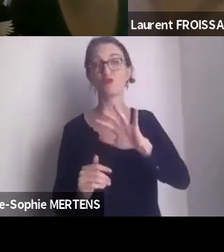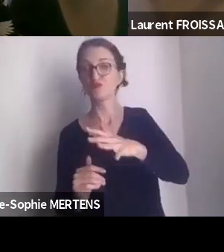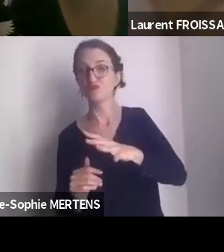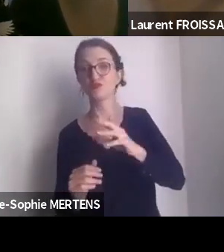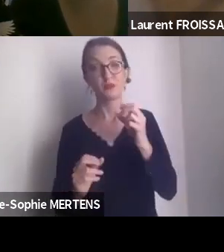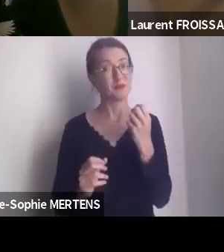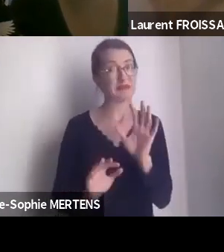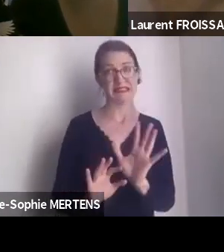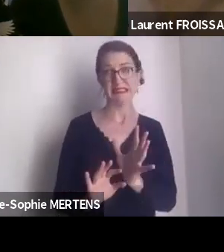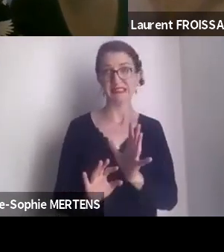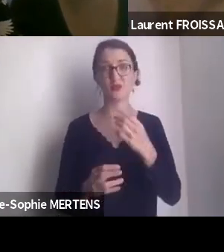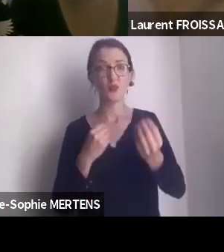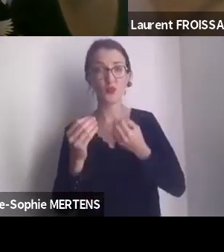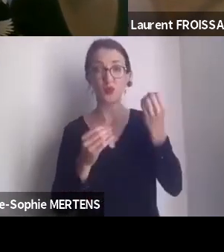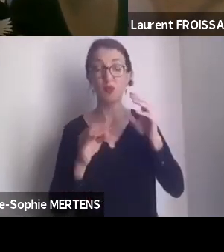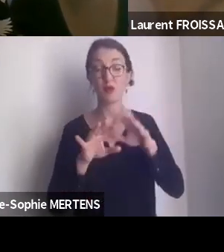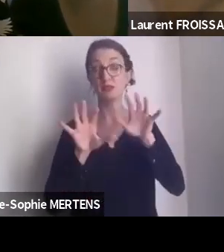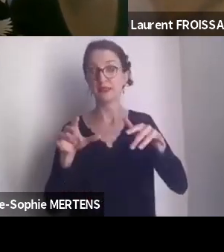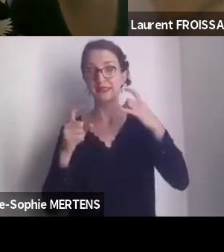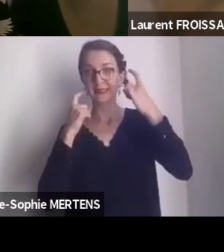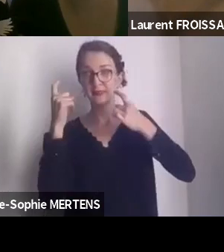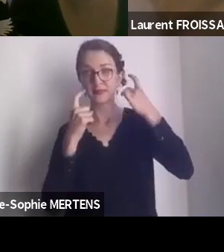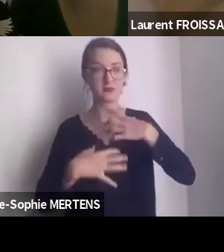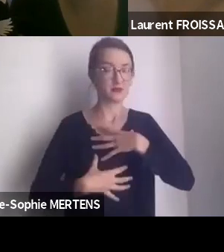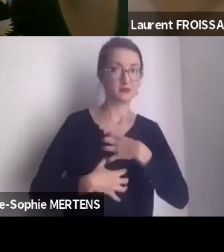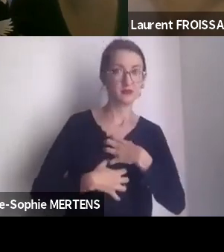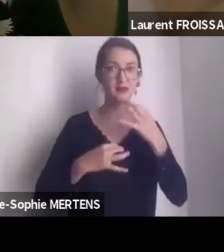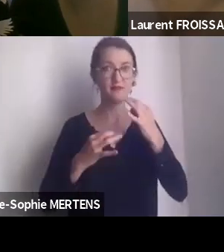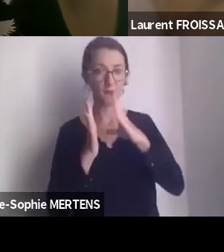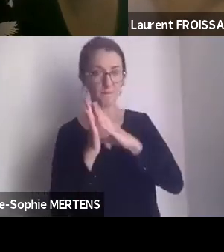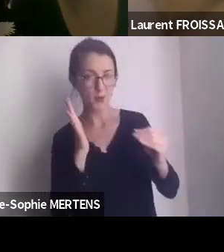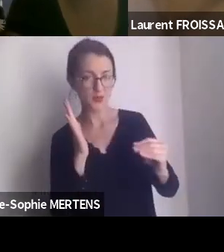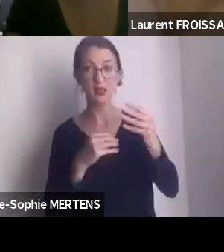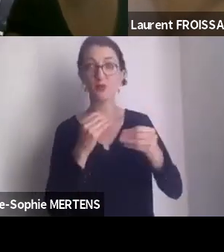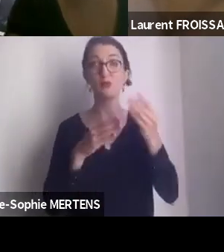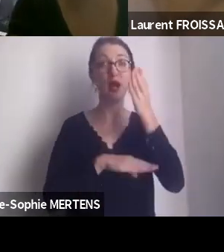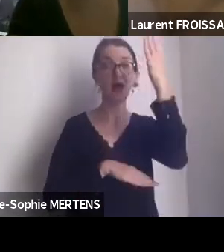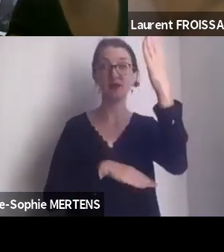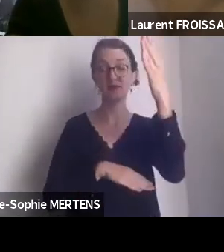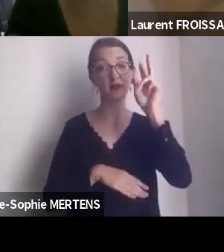sur mon modèle ou avec vraiment beaucoup d'appréhension et d'incertitude dans l'avenir. À vous la parole.